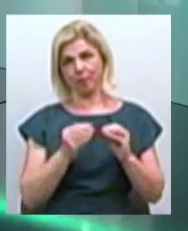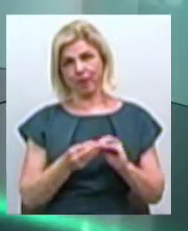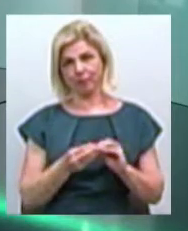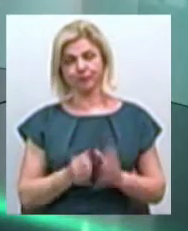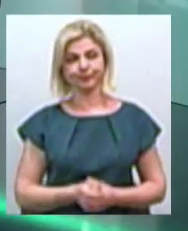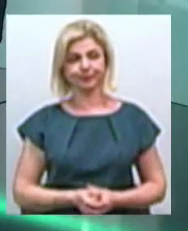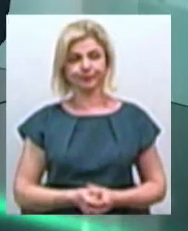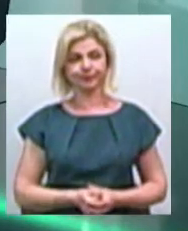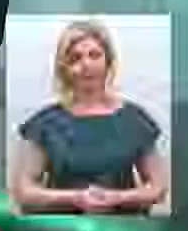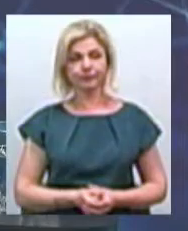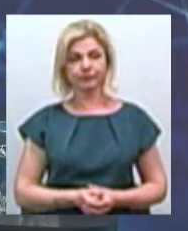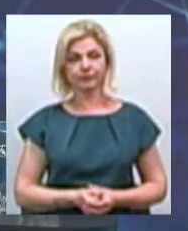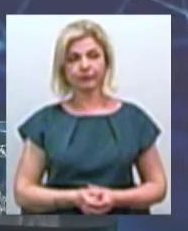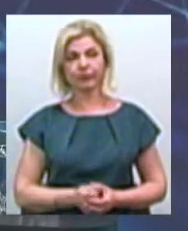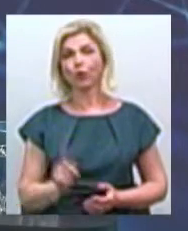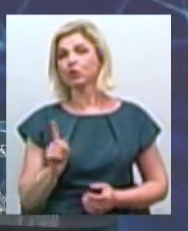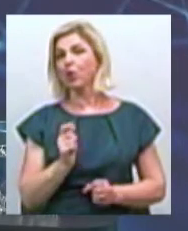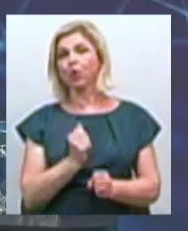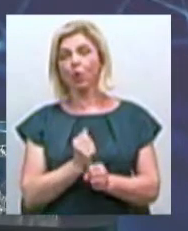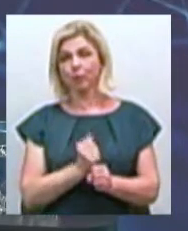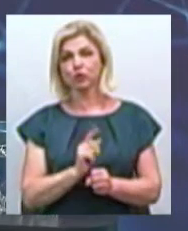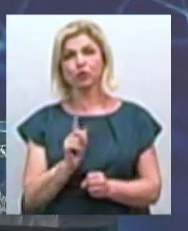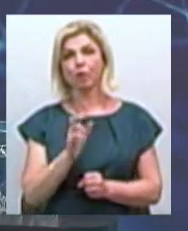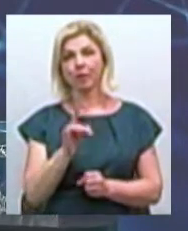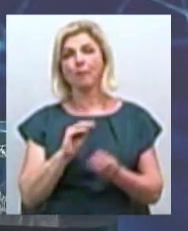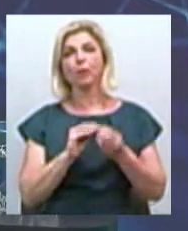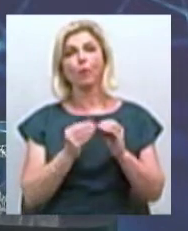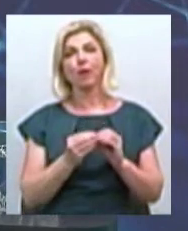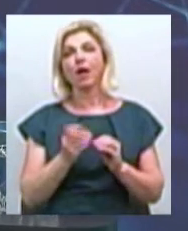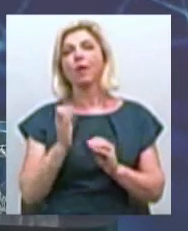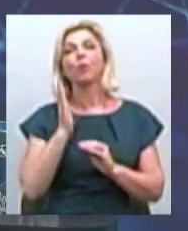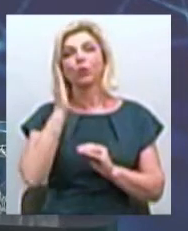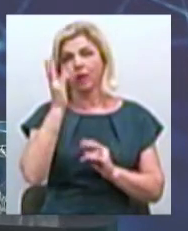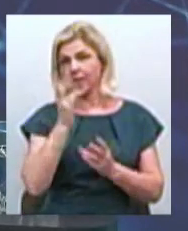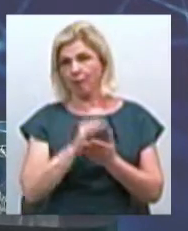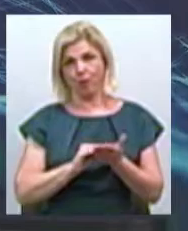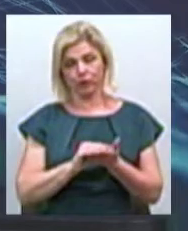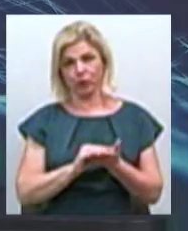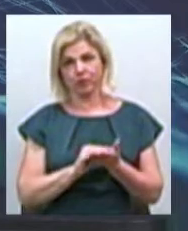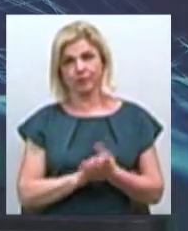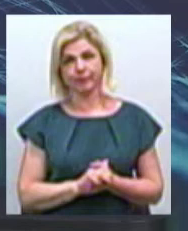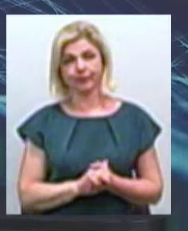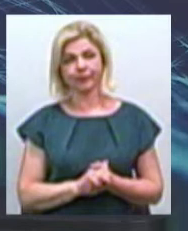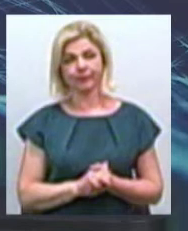скажіть, будь ласка, Тетяна, що робиться для того, щоб проблеми надалі не повторювались? Ну, я вже, як,